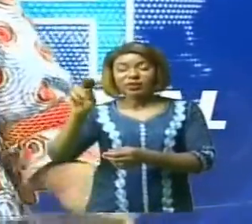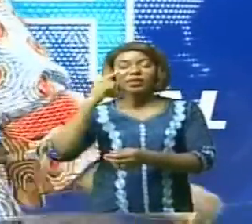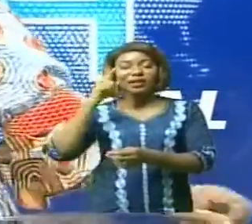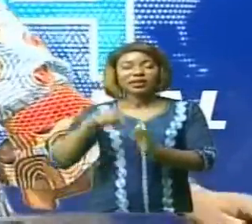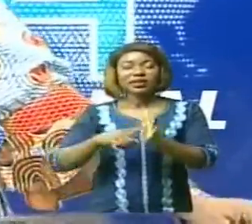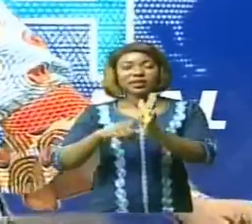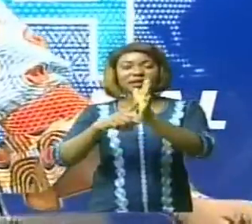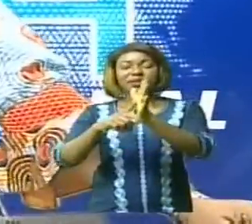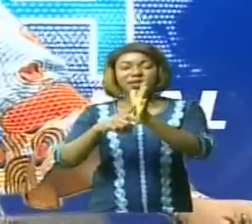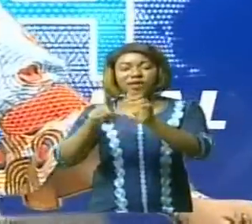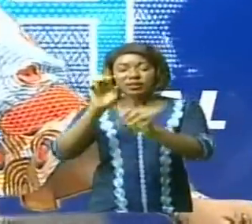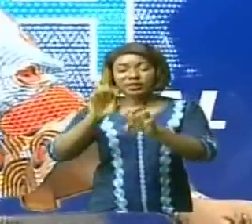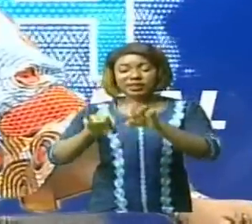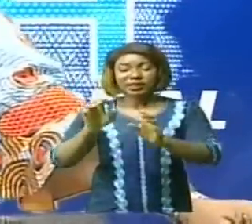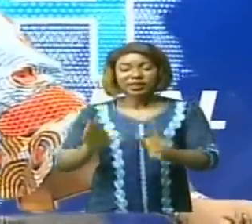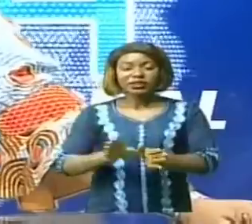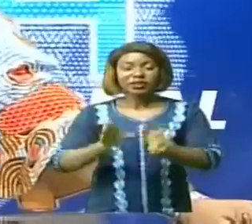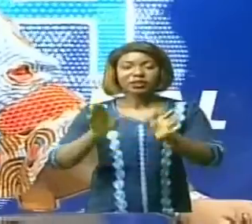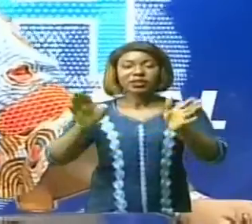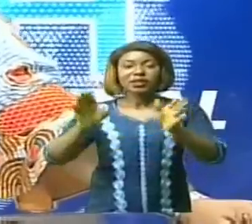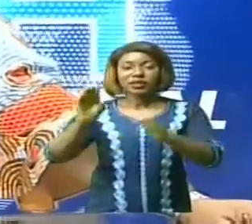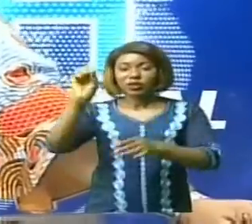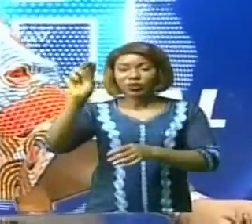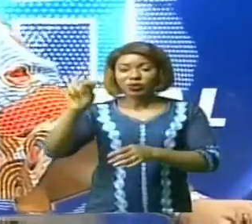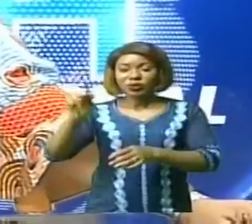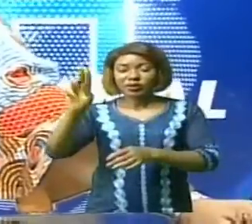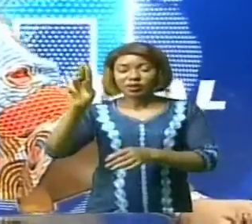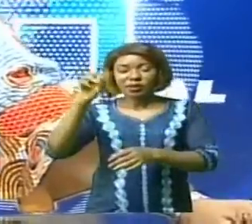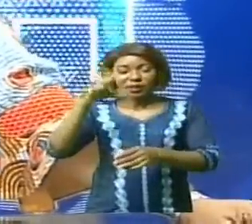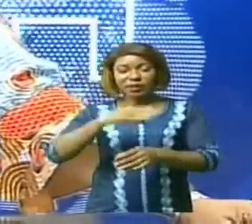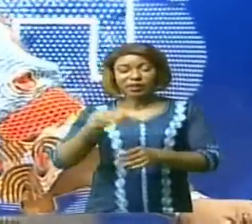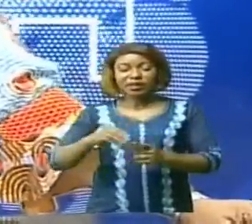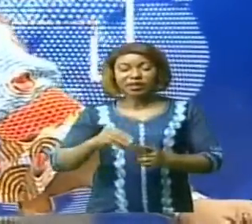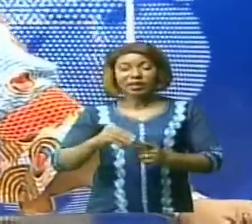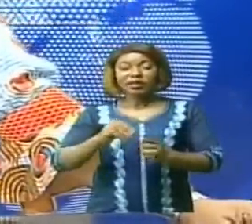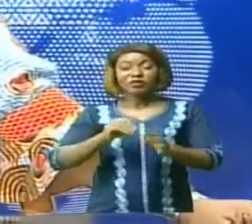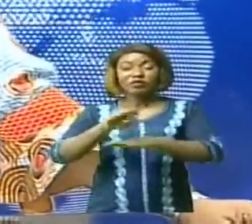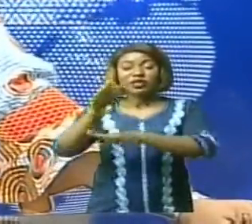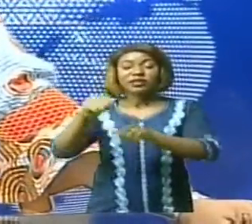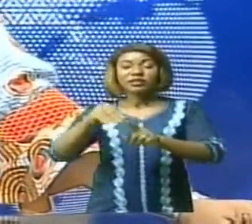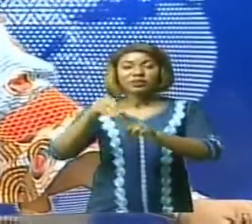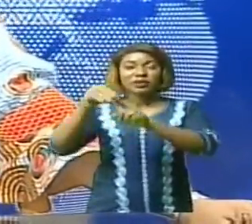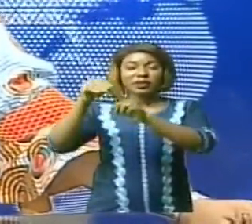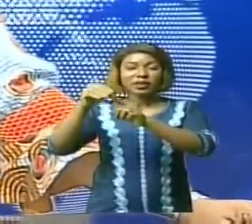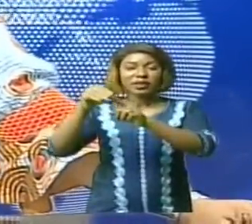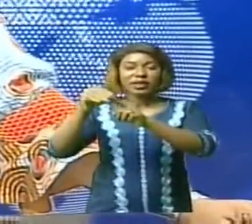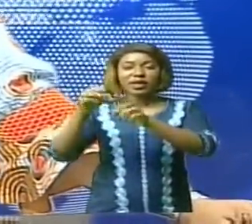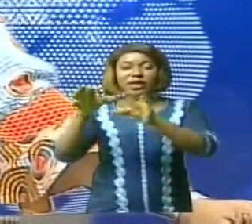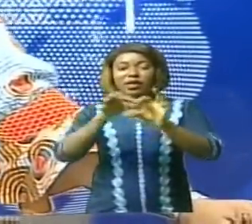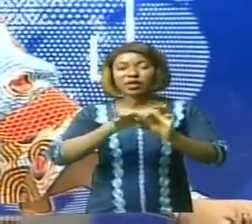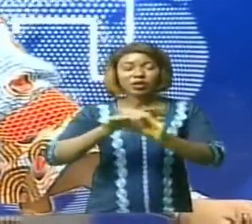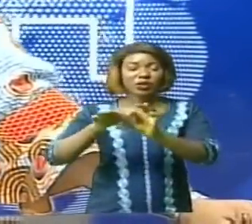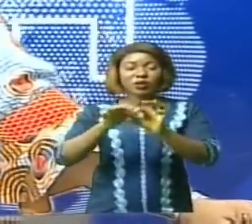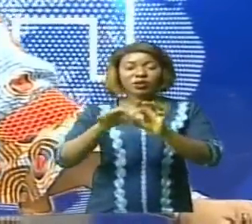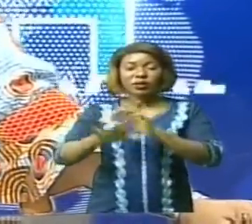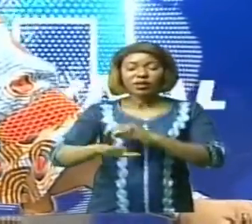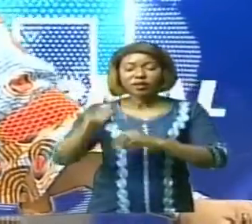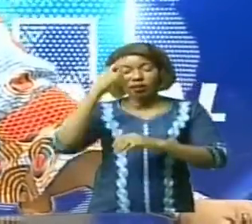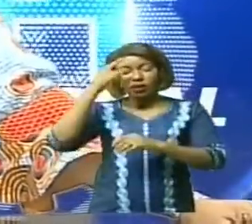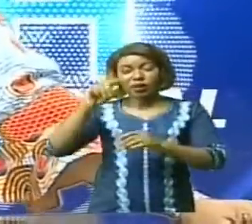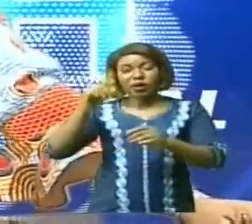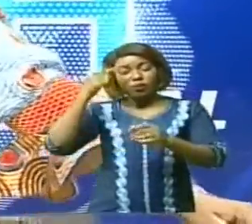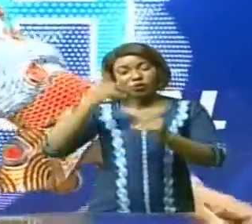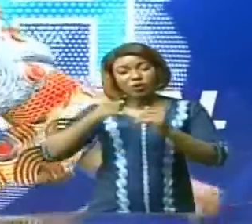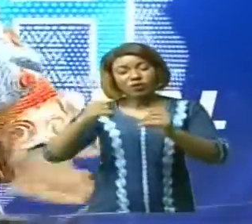représentante spéciale du secrétaire général de l'ONU en RDC et l'envoyé spécial des Nations Unies pour le Grand Lac ont évoqué les tensions